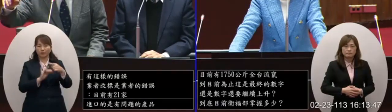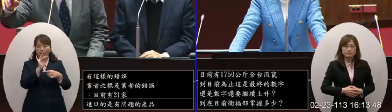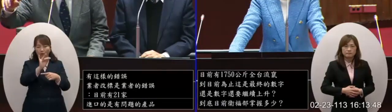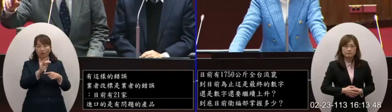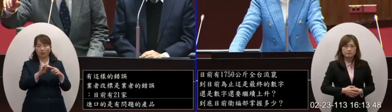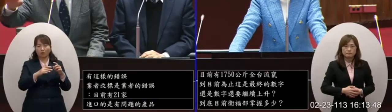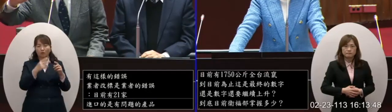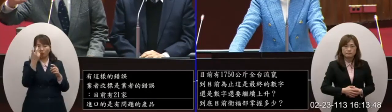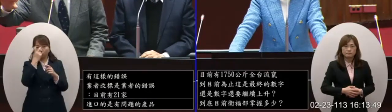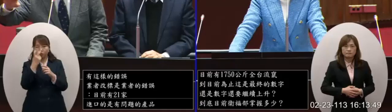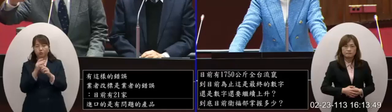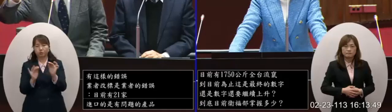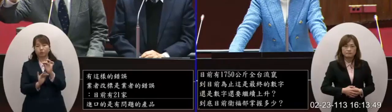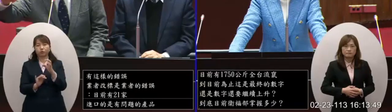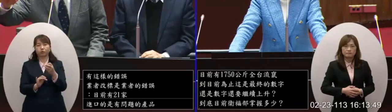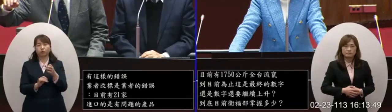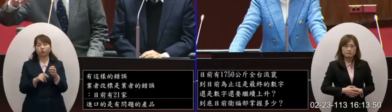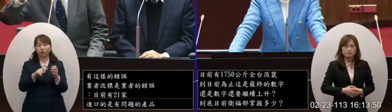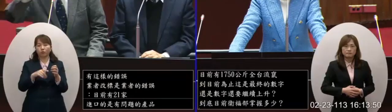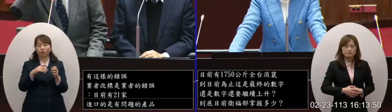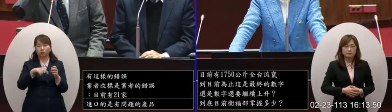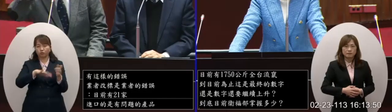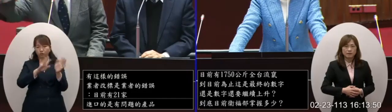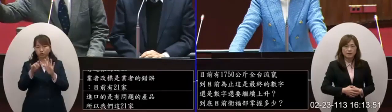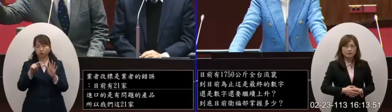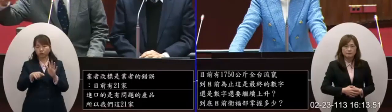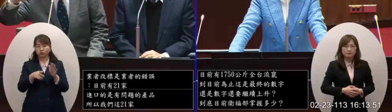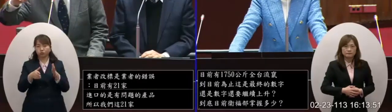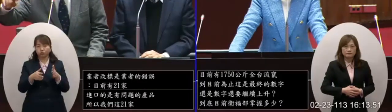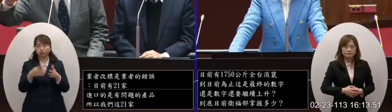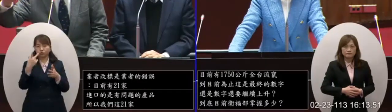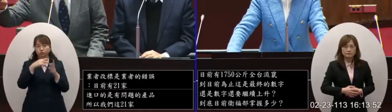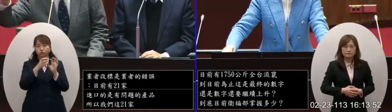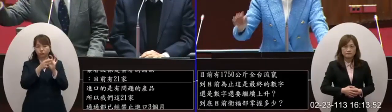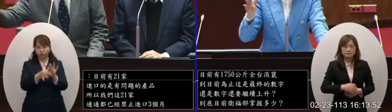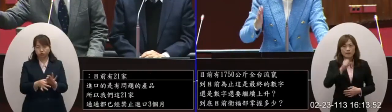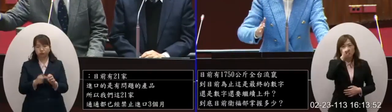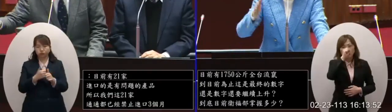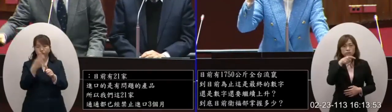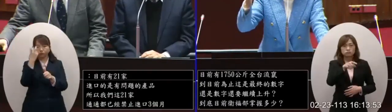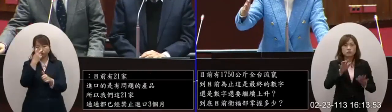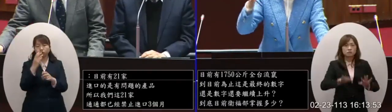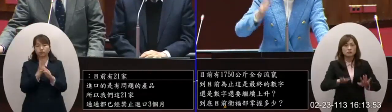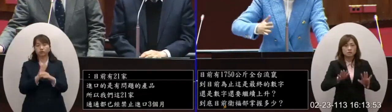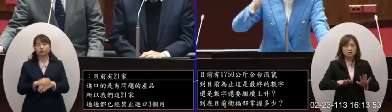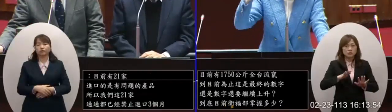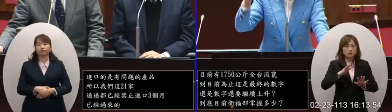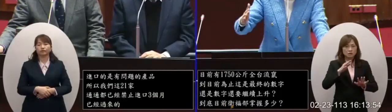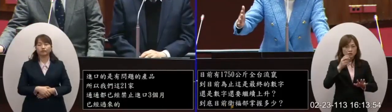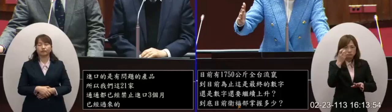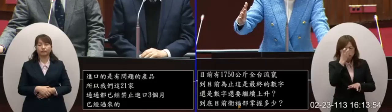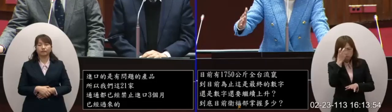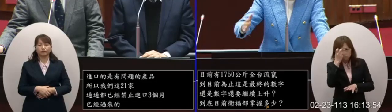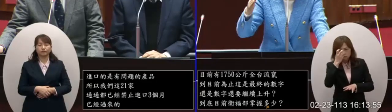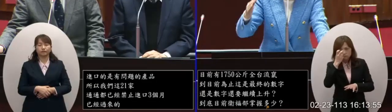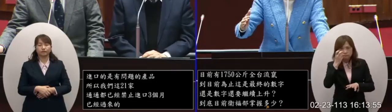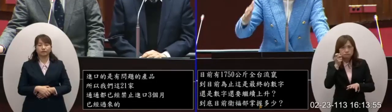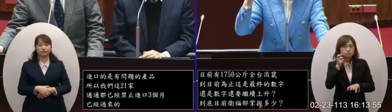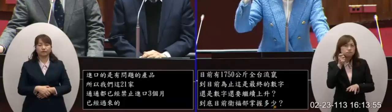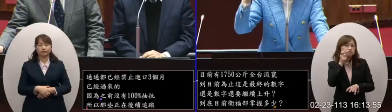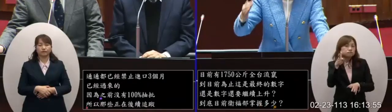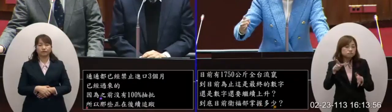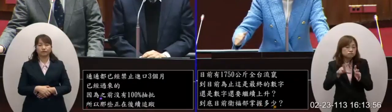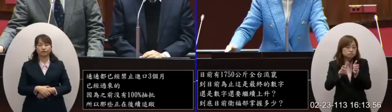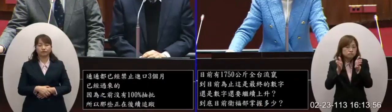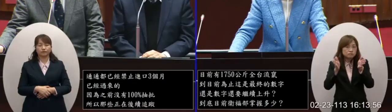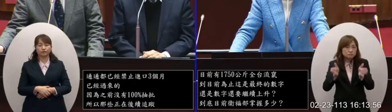100%抽批的，所以那些部分我们现在正在后续在 检查。好，那你们现在只查半年，只查到半年，